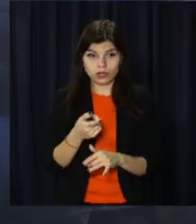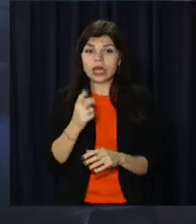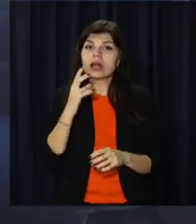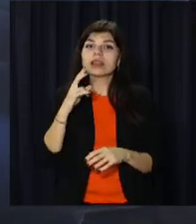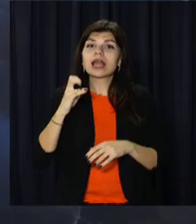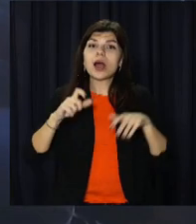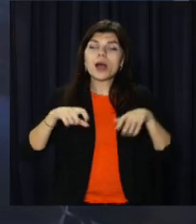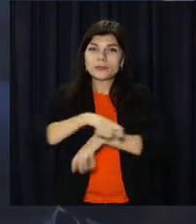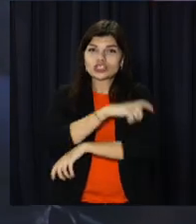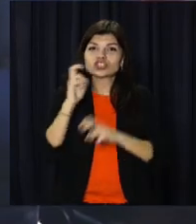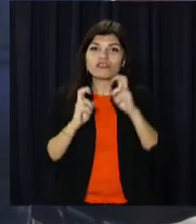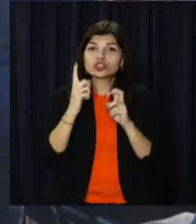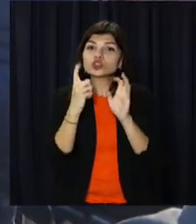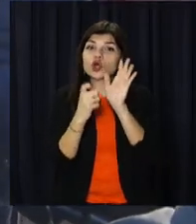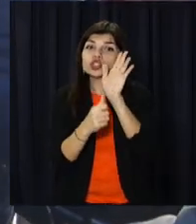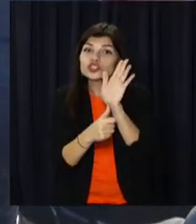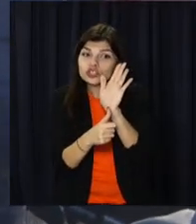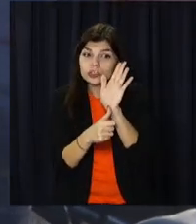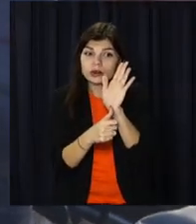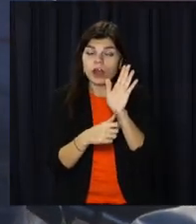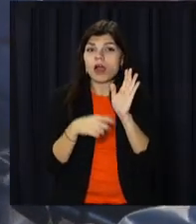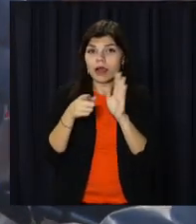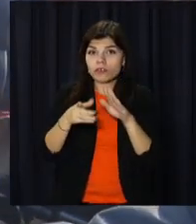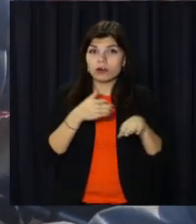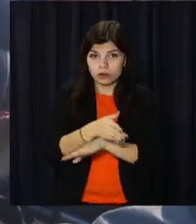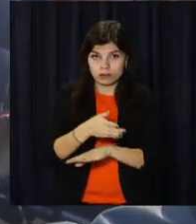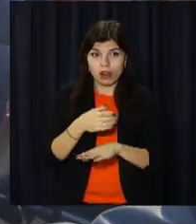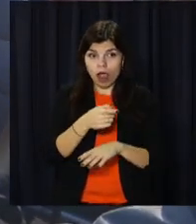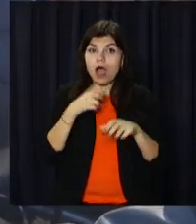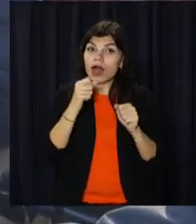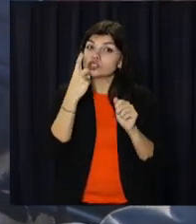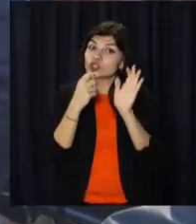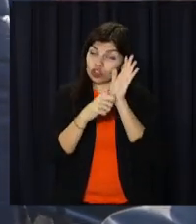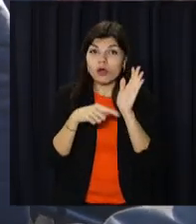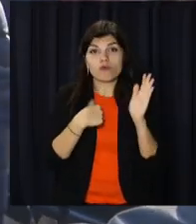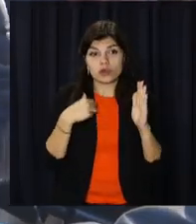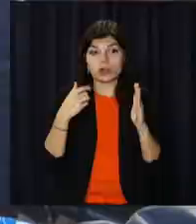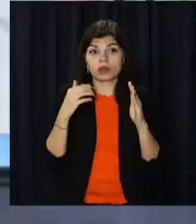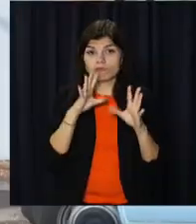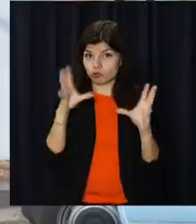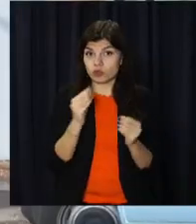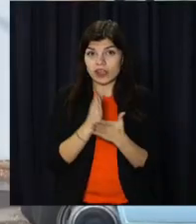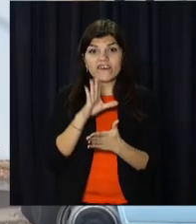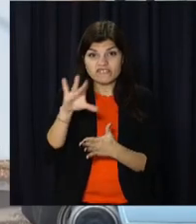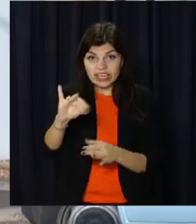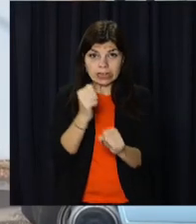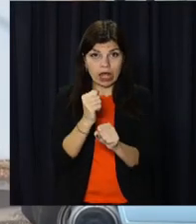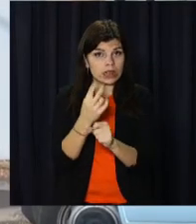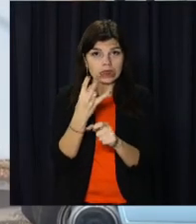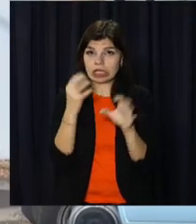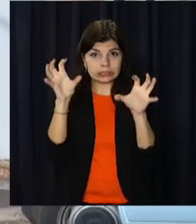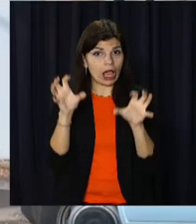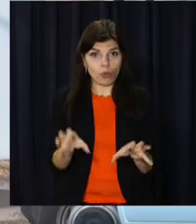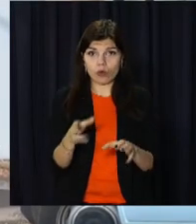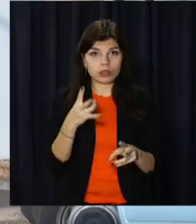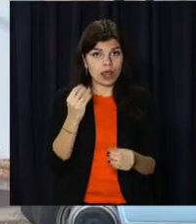Заводська 106. І правоустанавливаючі документи на них є. Ви це робите незаконно. Споруда, зазначають в